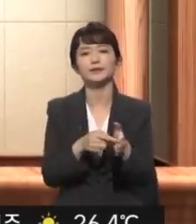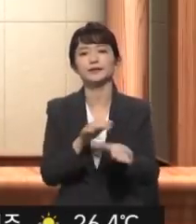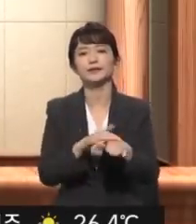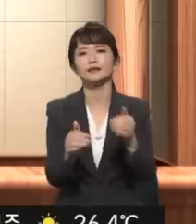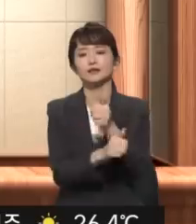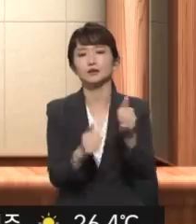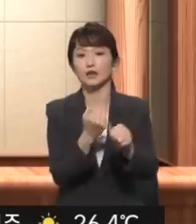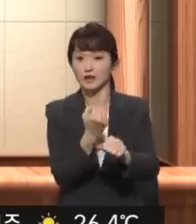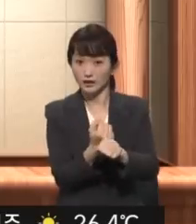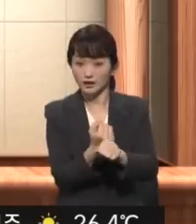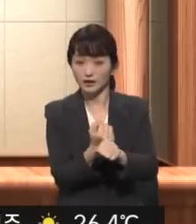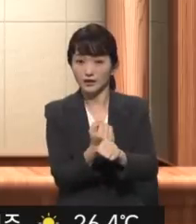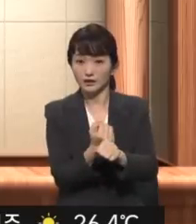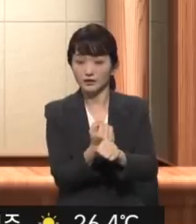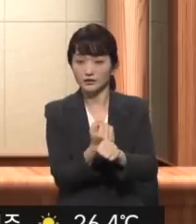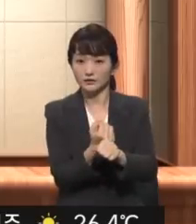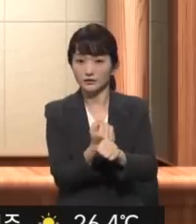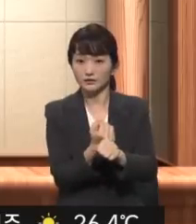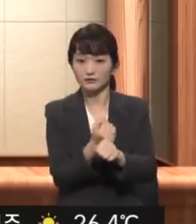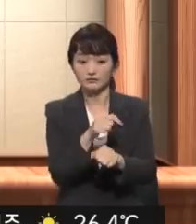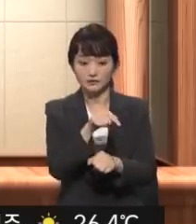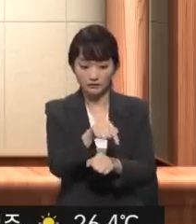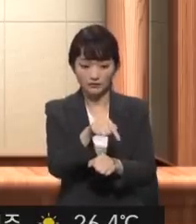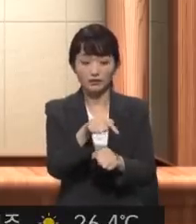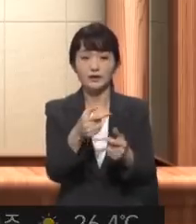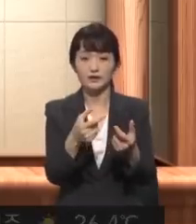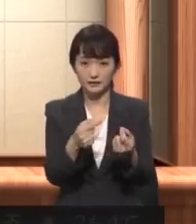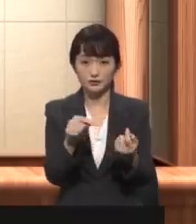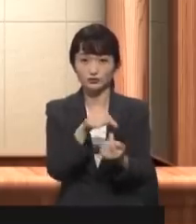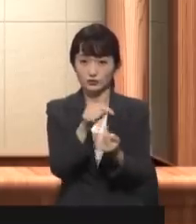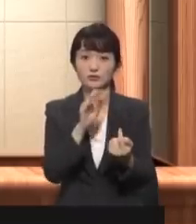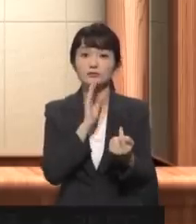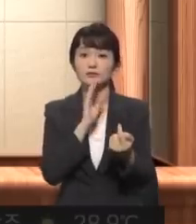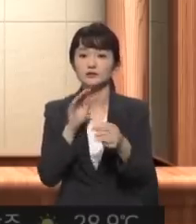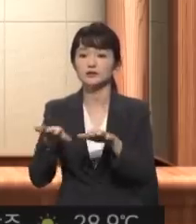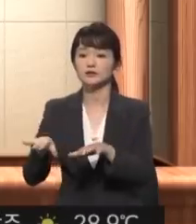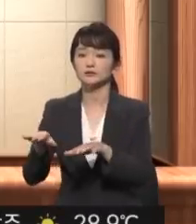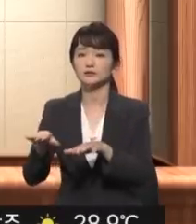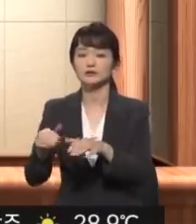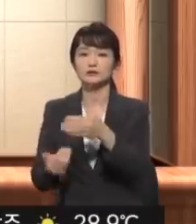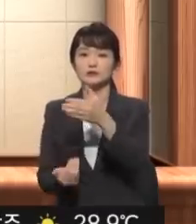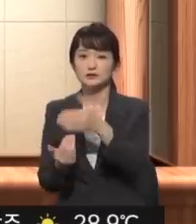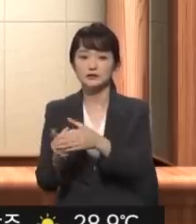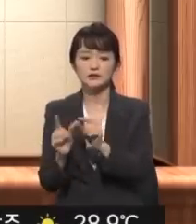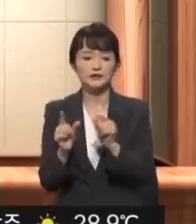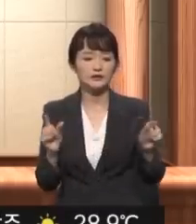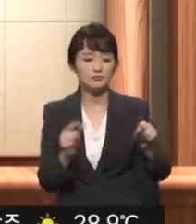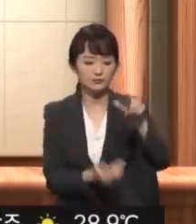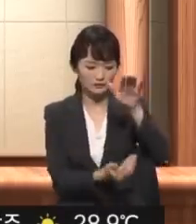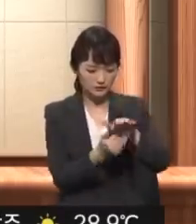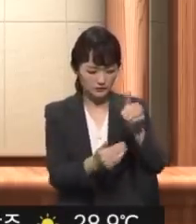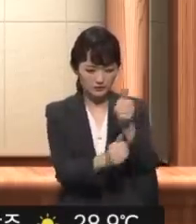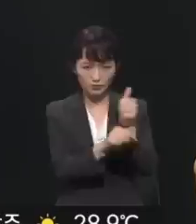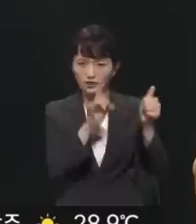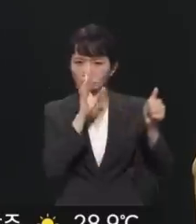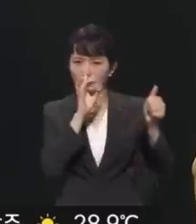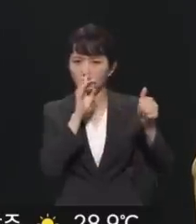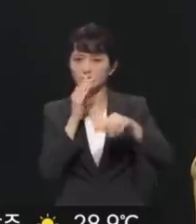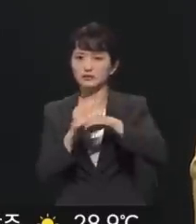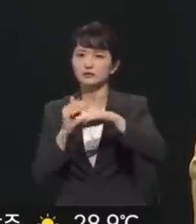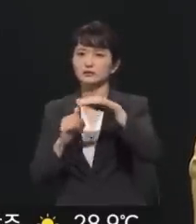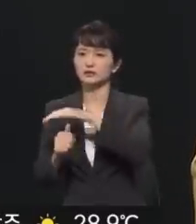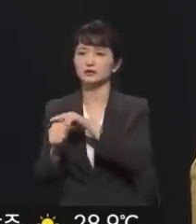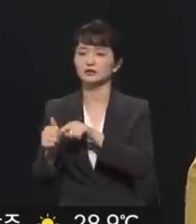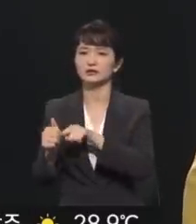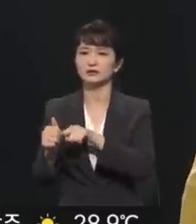그렇게 움직였던 사례에 대해서는 그것을 맞다고 보는데 다만 이번 사례의 있어던 일부 최고위원이 안된다고 말하고 당 대표도